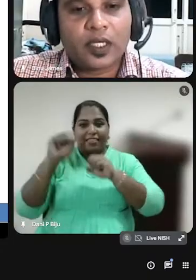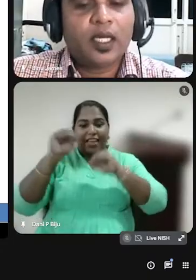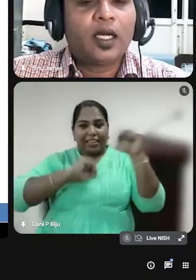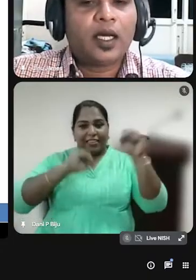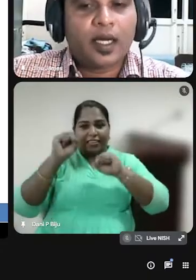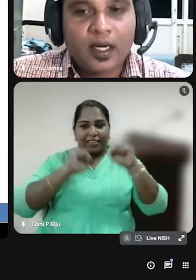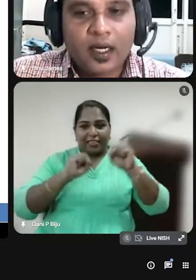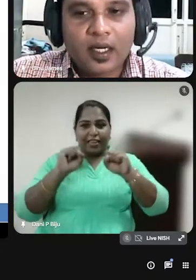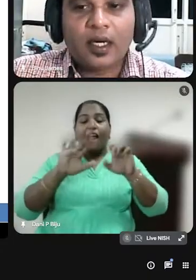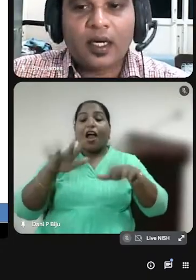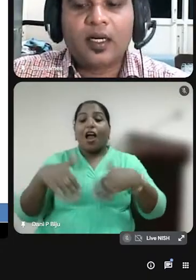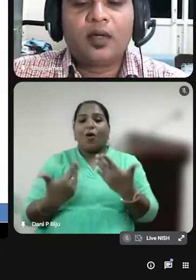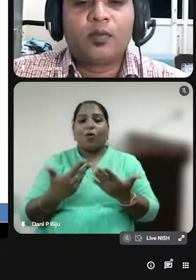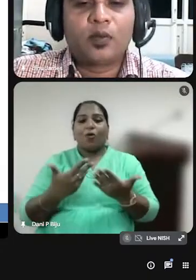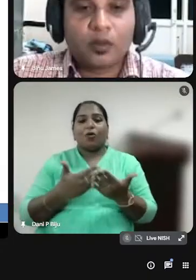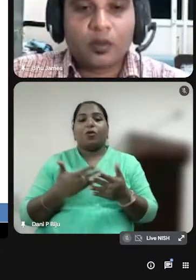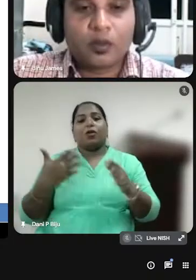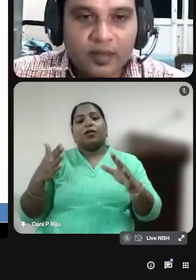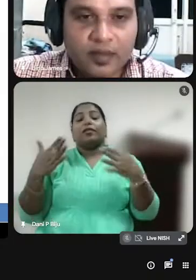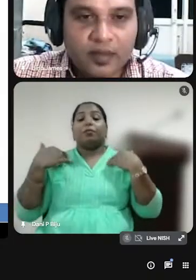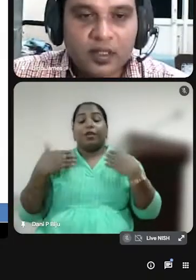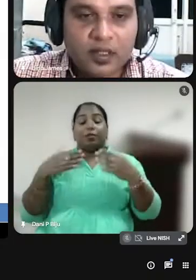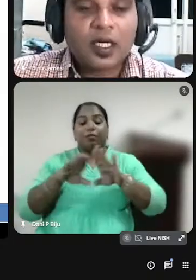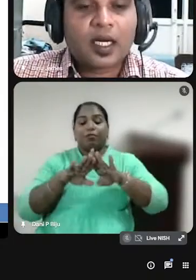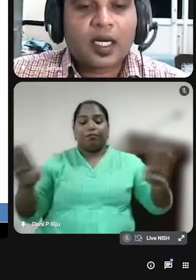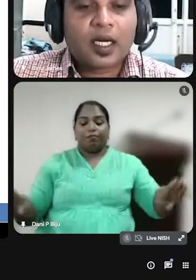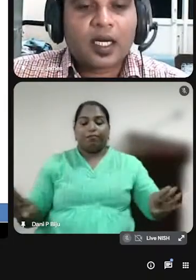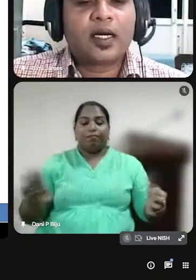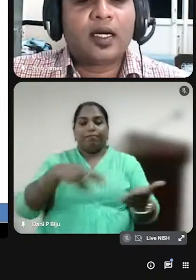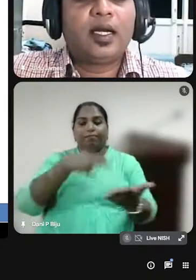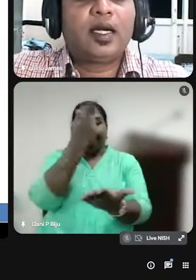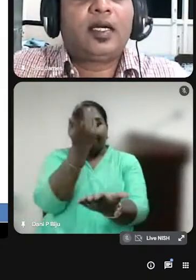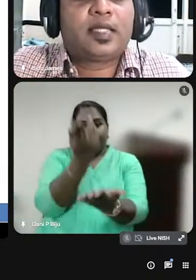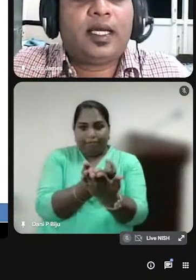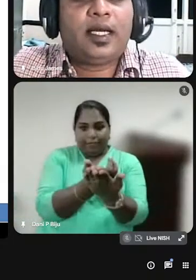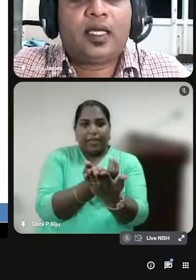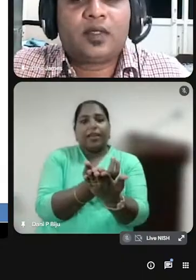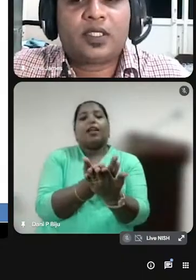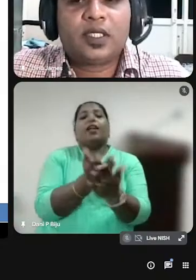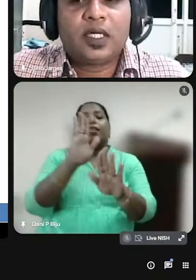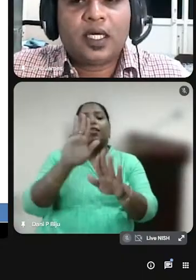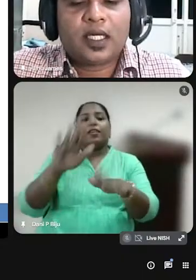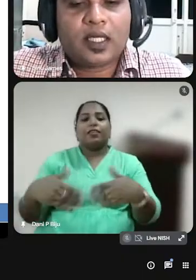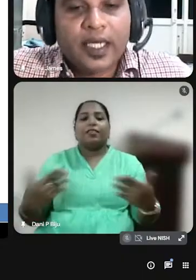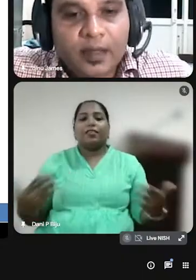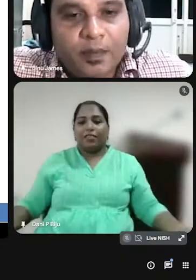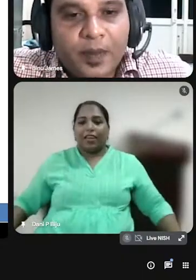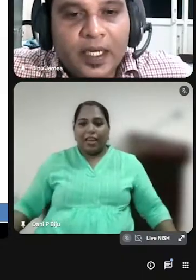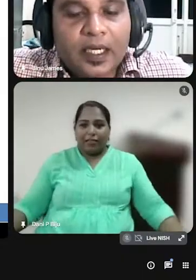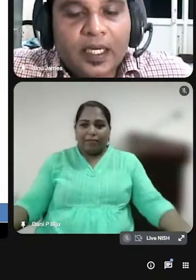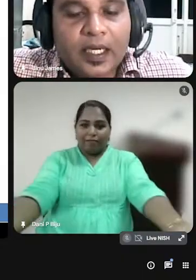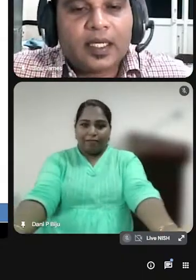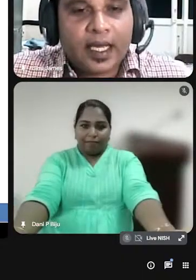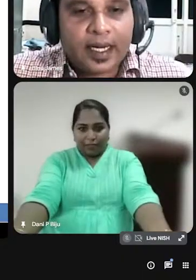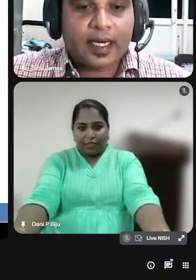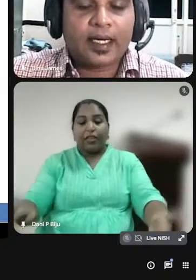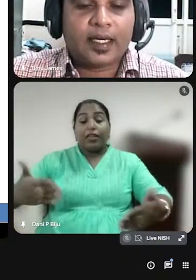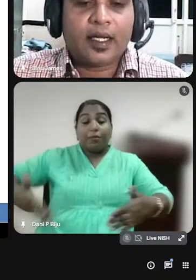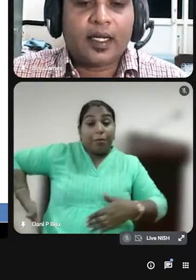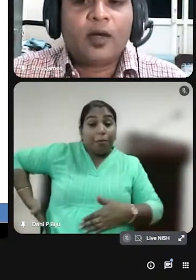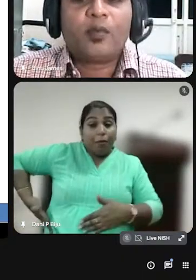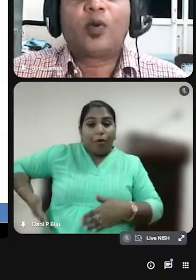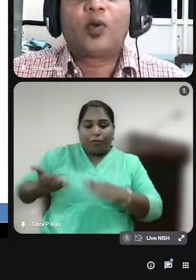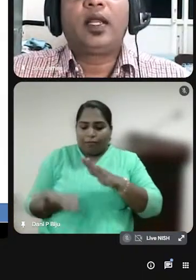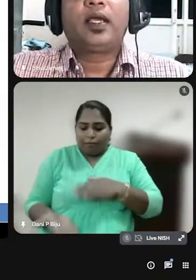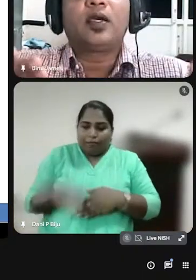കിടന്നുകൊണ്ട് തന്നെ 2 കാലുകളും മുട്ടും അടക്കി വെച്ചിട്ട് കൈകൾ 2 സൈഡിലേക്ക് വെച്ച് ഇടുപ്പൽ, അതായത്